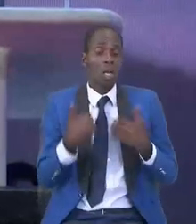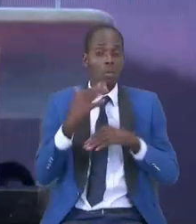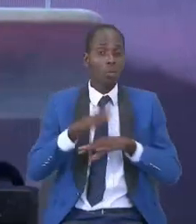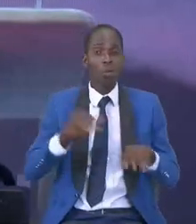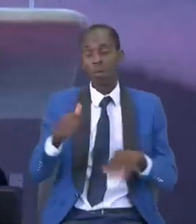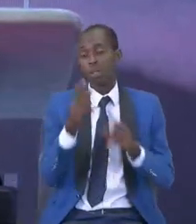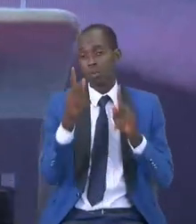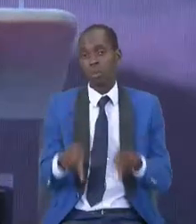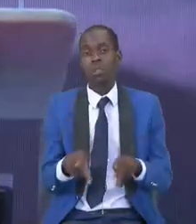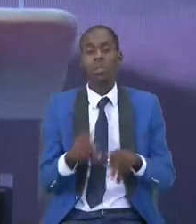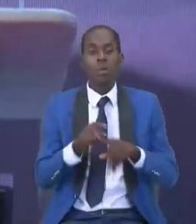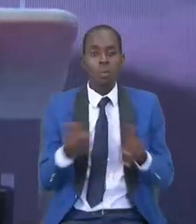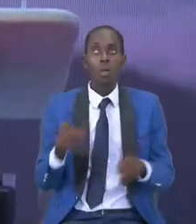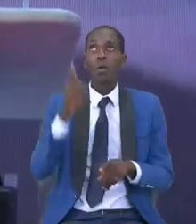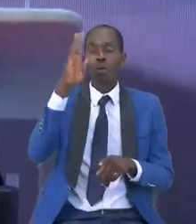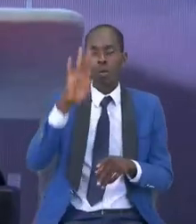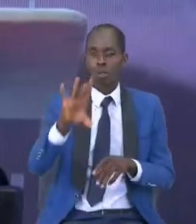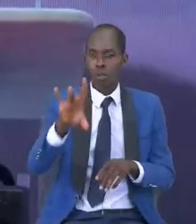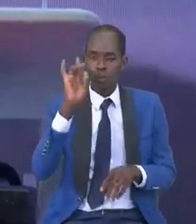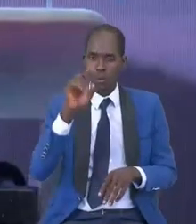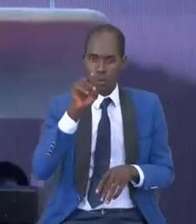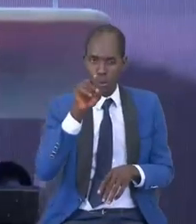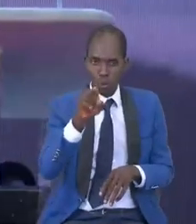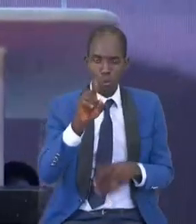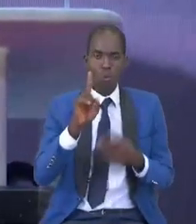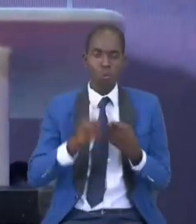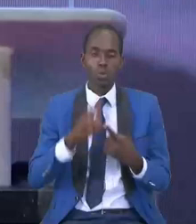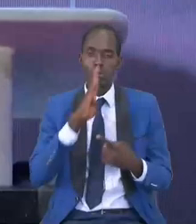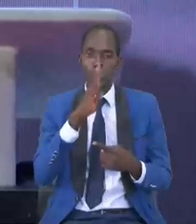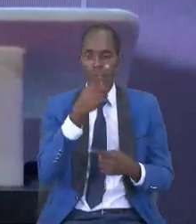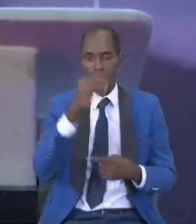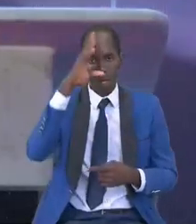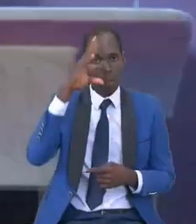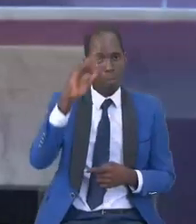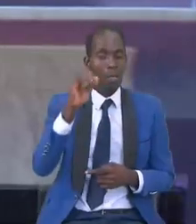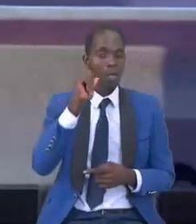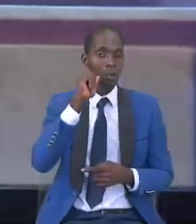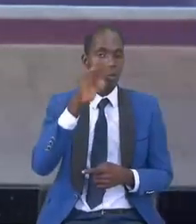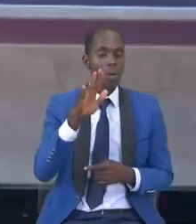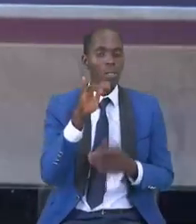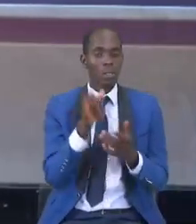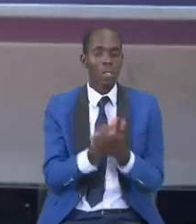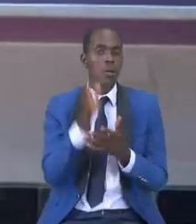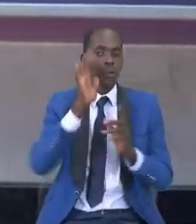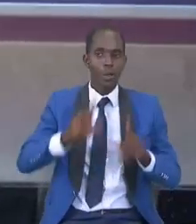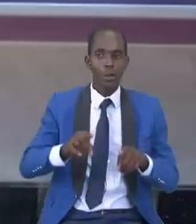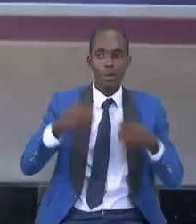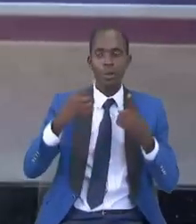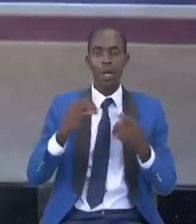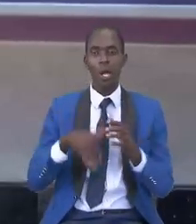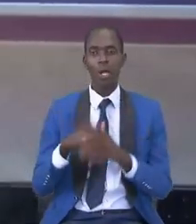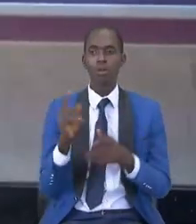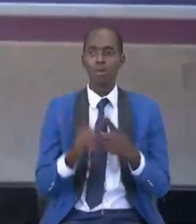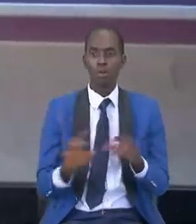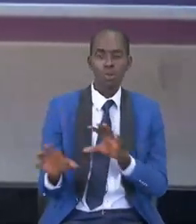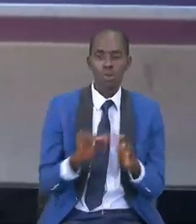quelqu'un d'autre plus que toi, mais il a décidé, choisi que c'est toi l'homme, il a décidé que tu es la femme, qu'il va